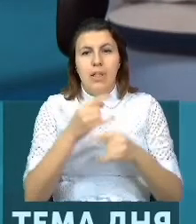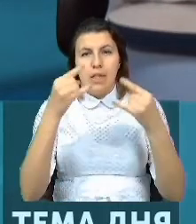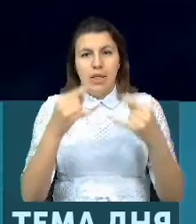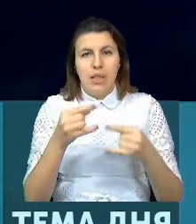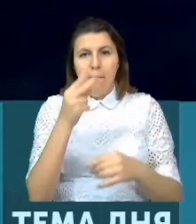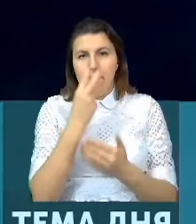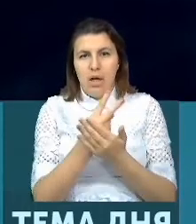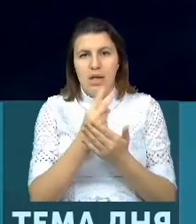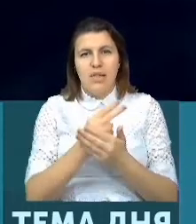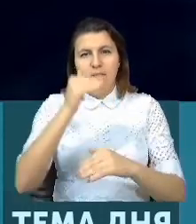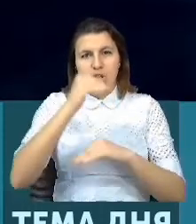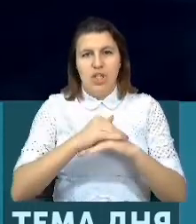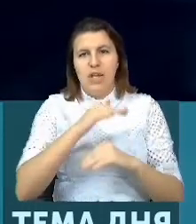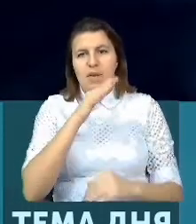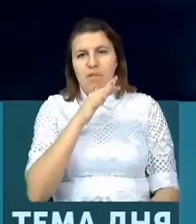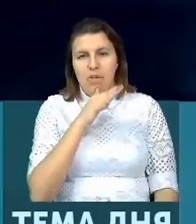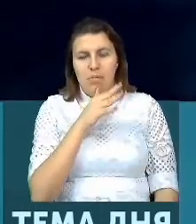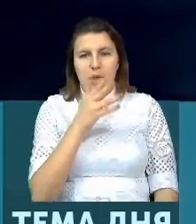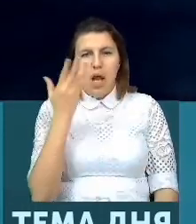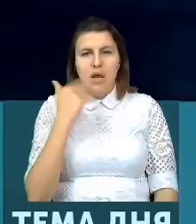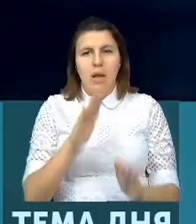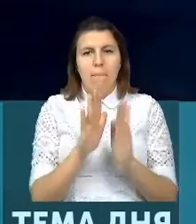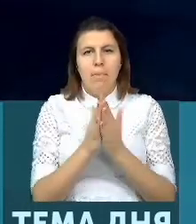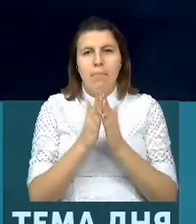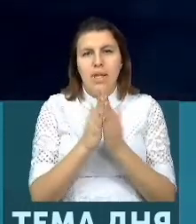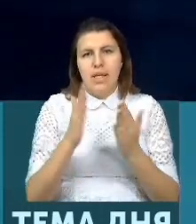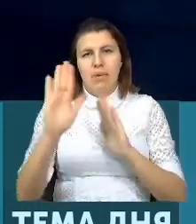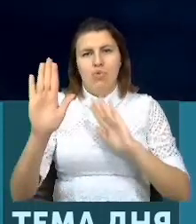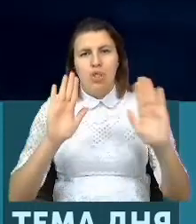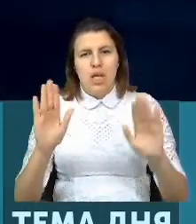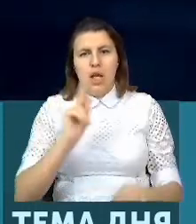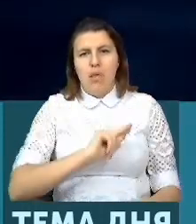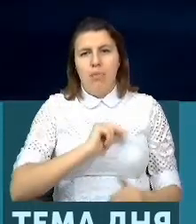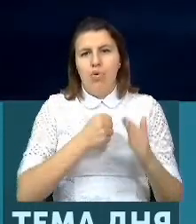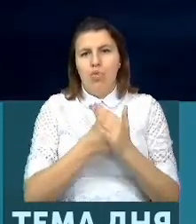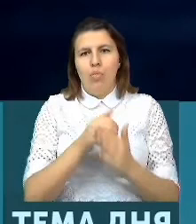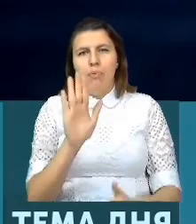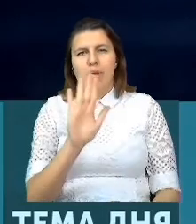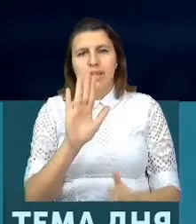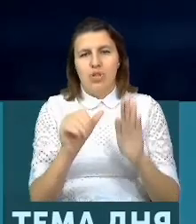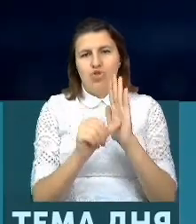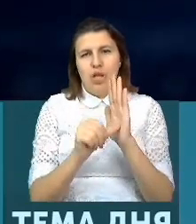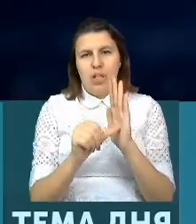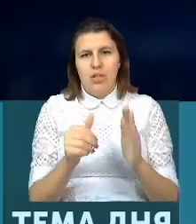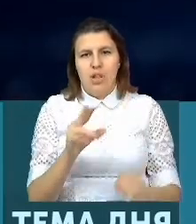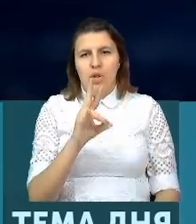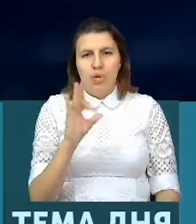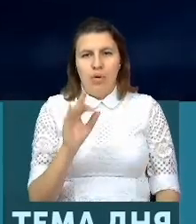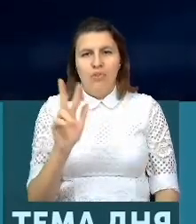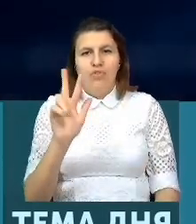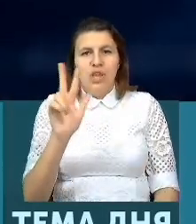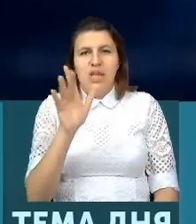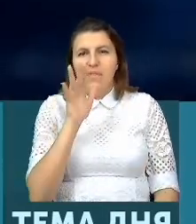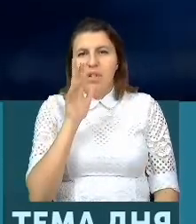Но когда такие библиотеки, музеи работают до 5-6 часов, ну, в 3 часа дня никто